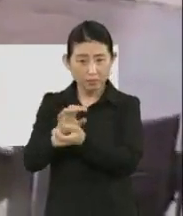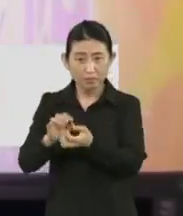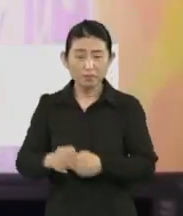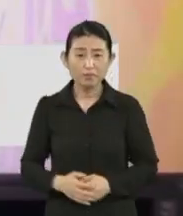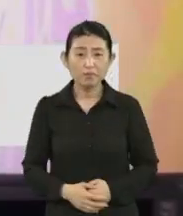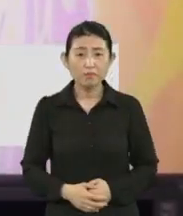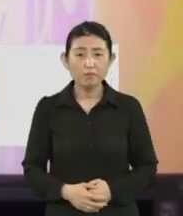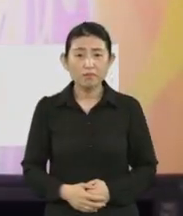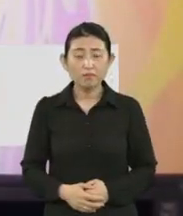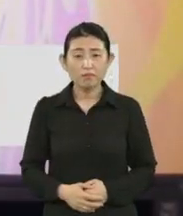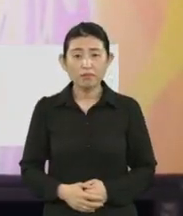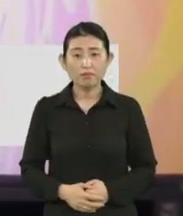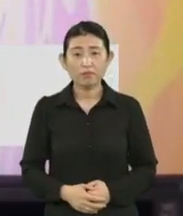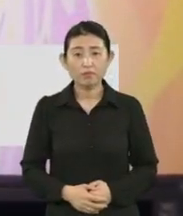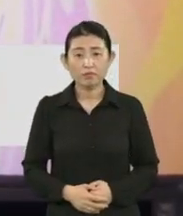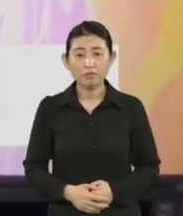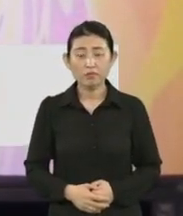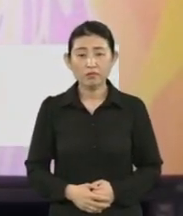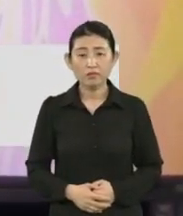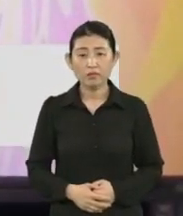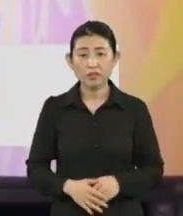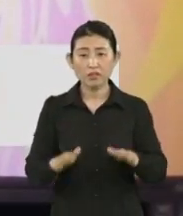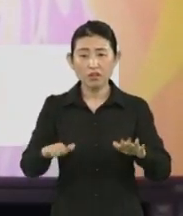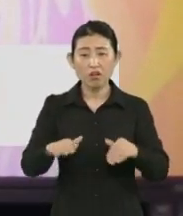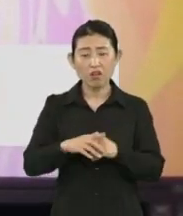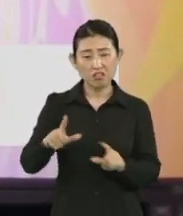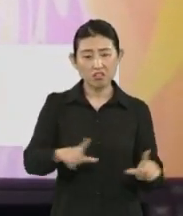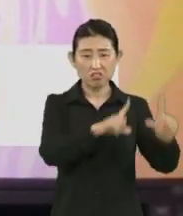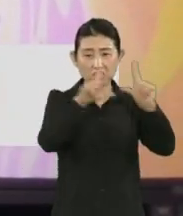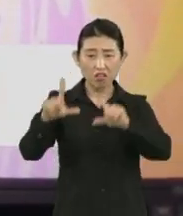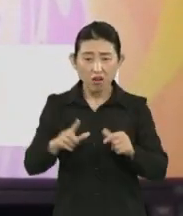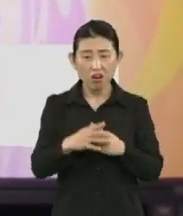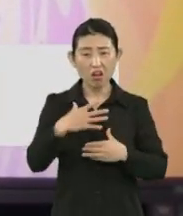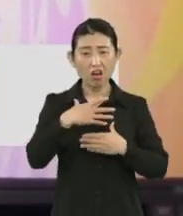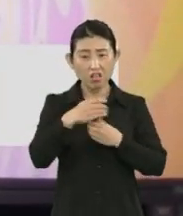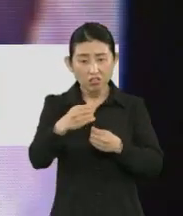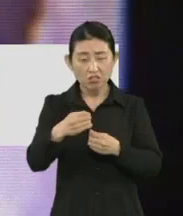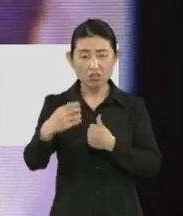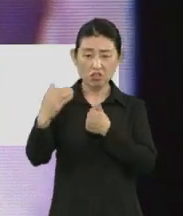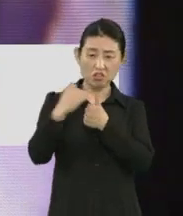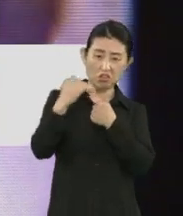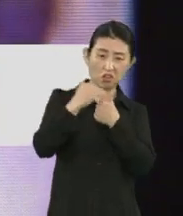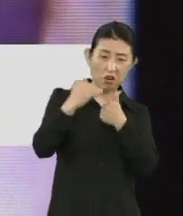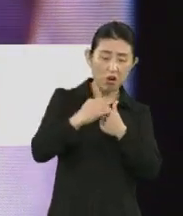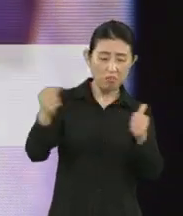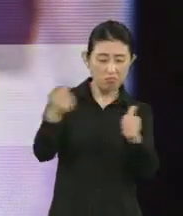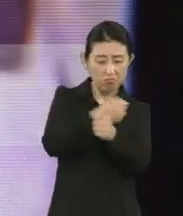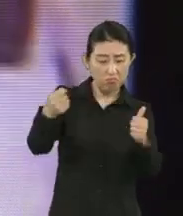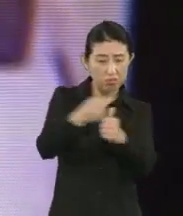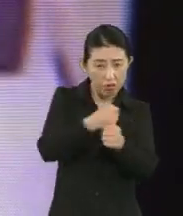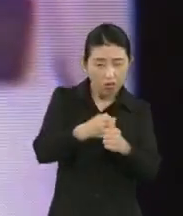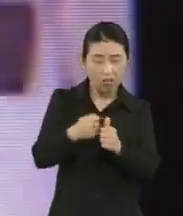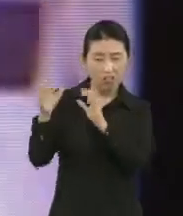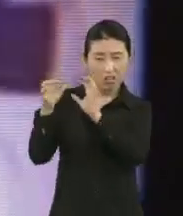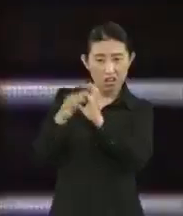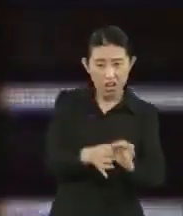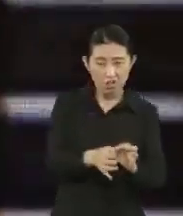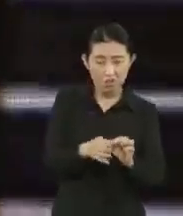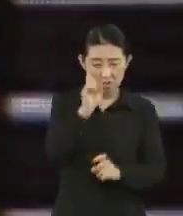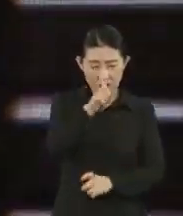주로 포함됐습니다. 대전경찰청은 평온한 일상생활을 위협하는 고질적 폭력 행위는 단속을